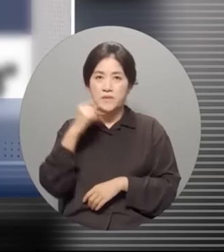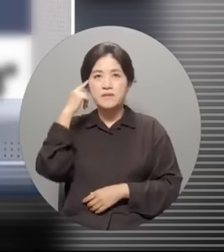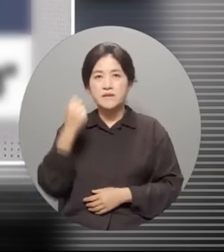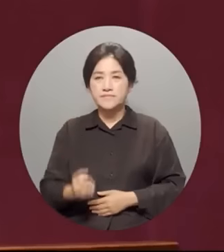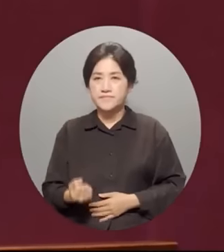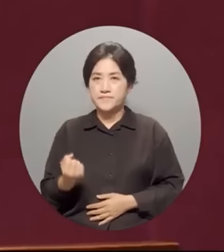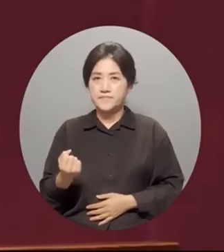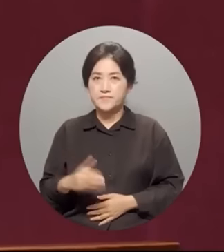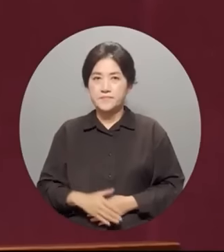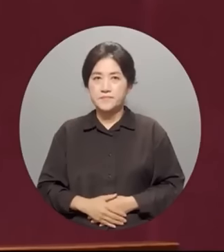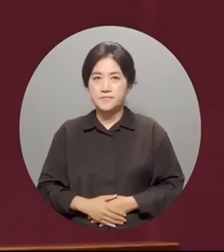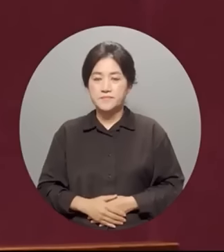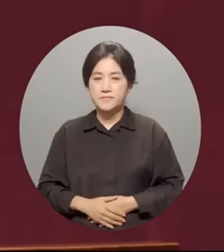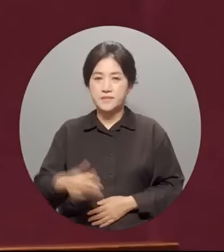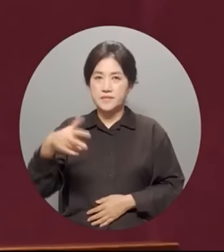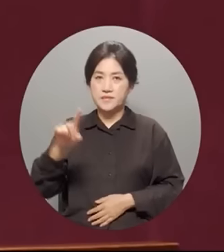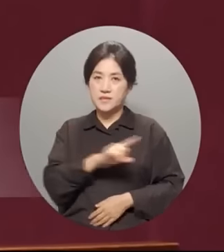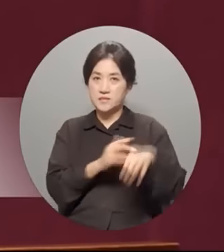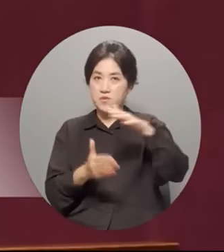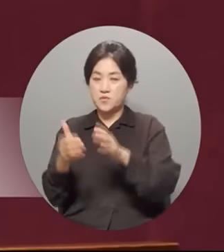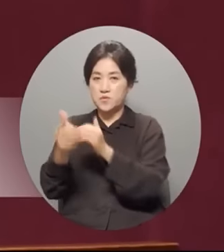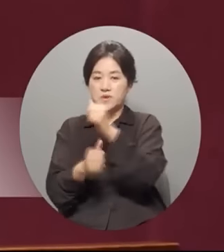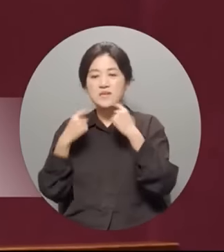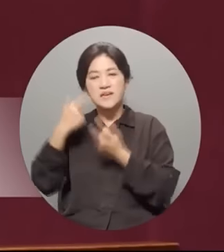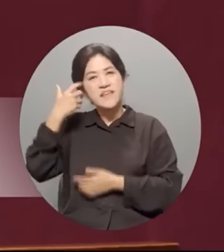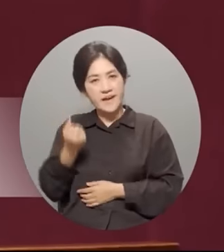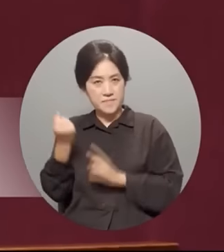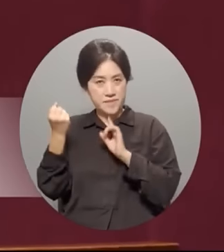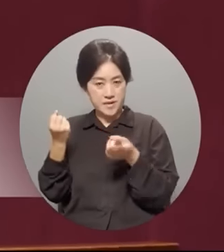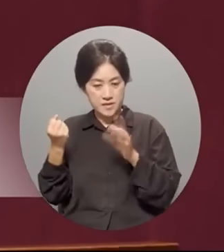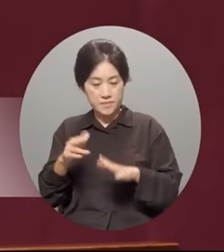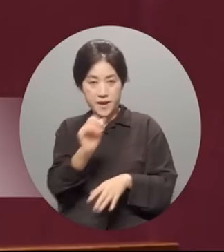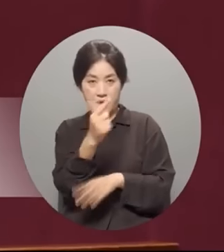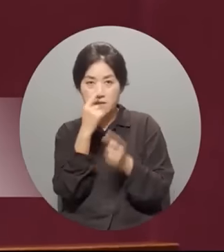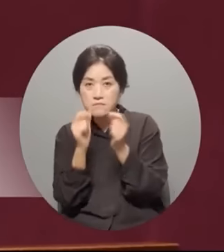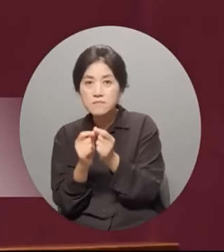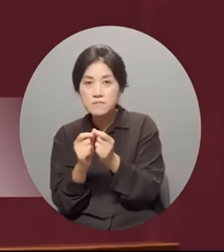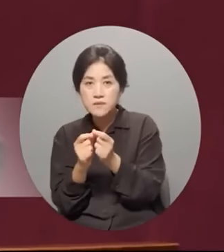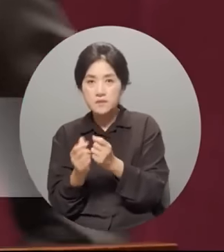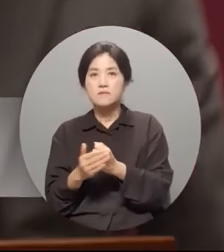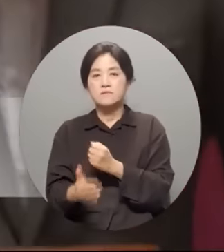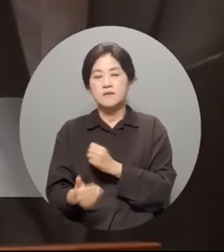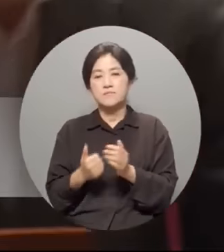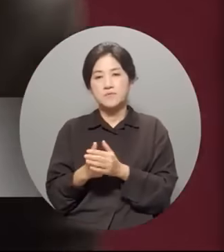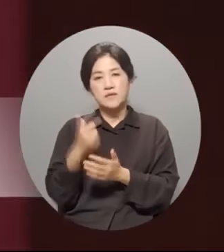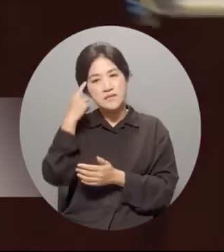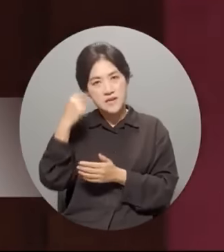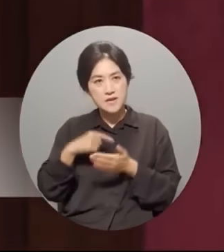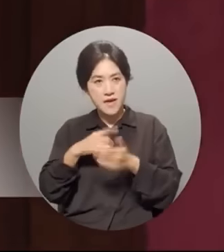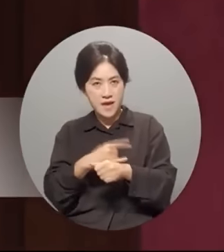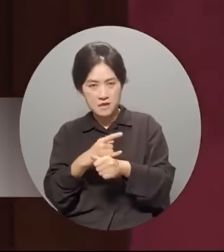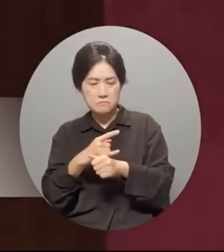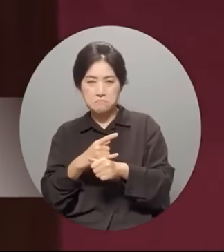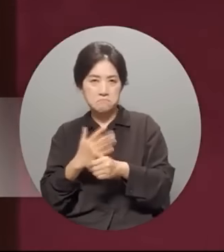생각합니다. 장 최고위원은 사견임을 전제했지만 한 대표의 최측근이란 점에서 후퇴했다는 비판을